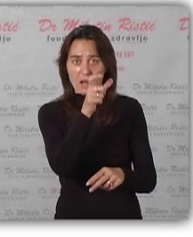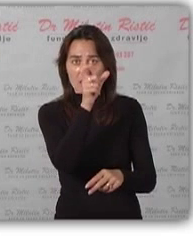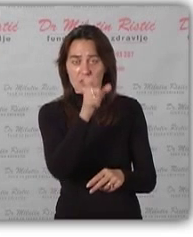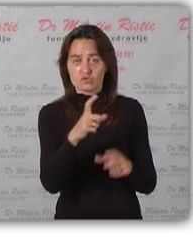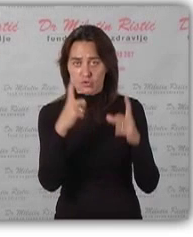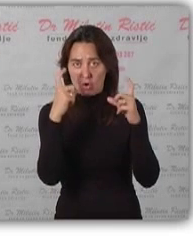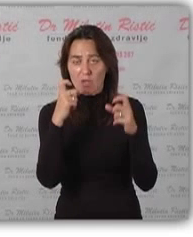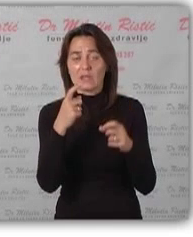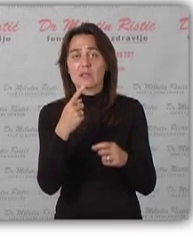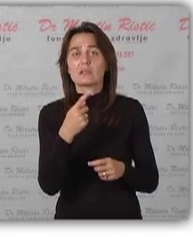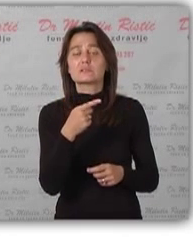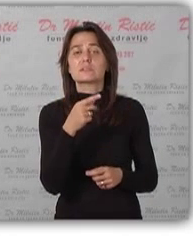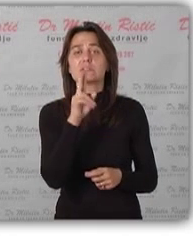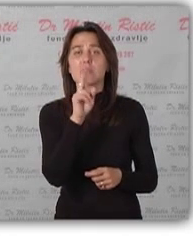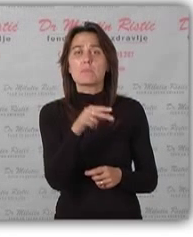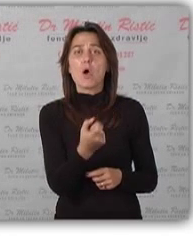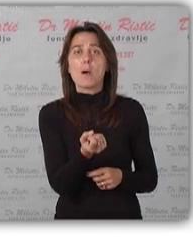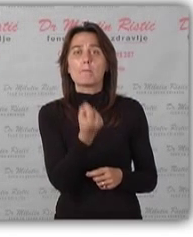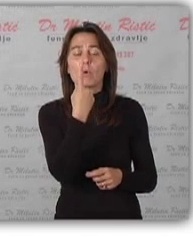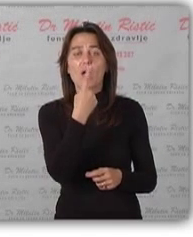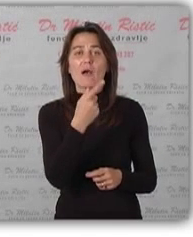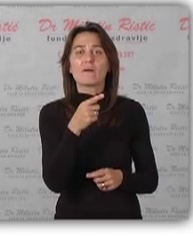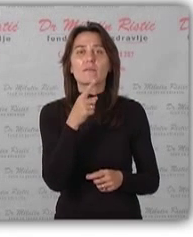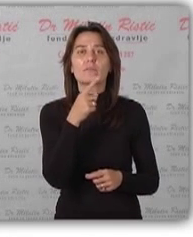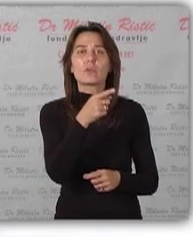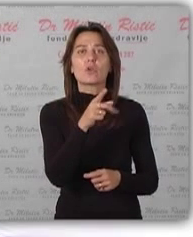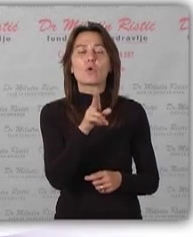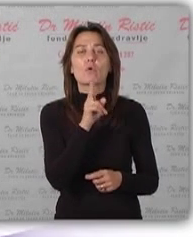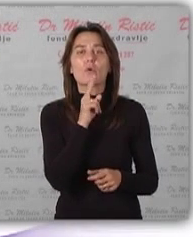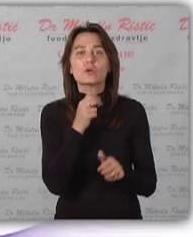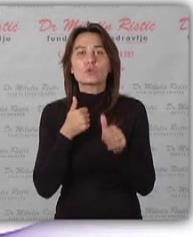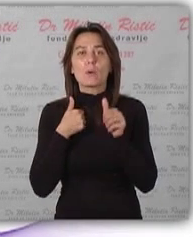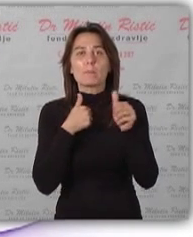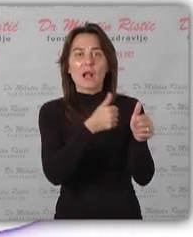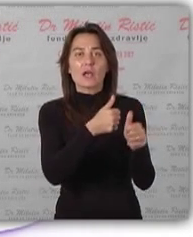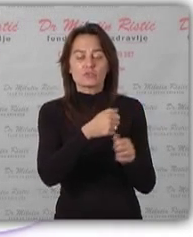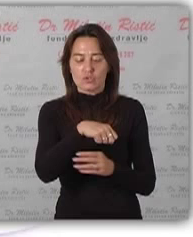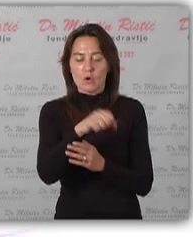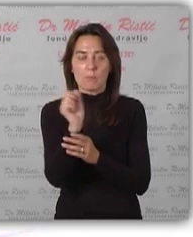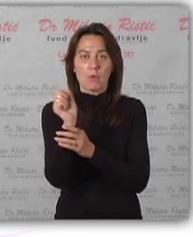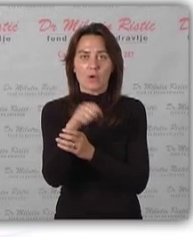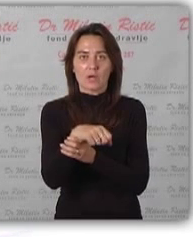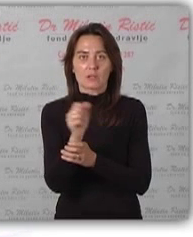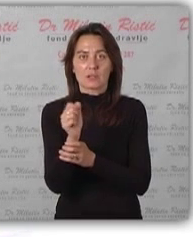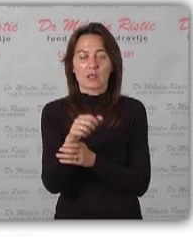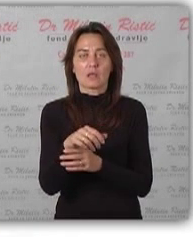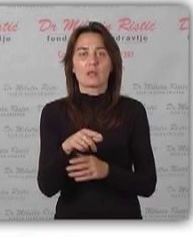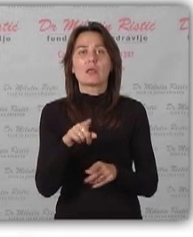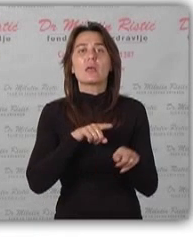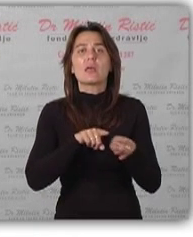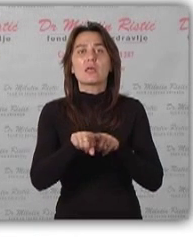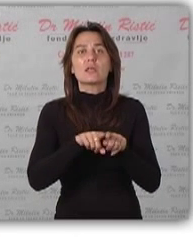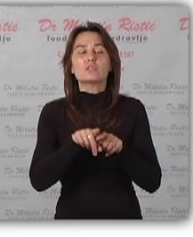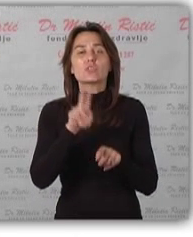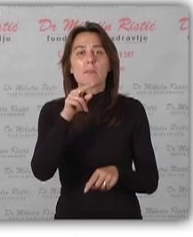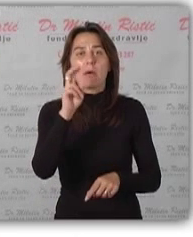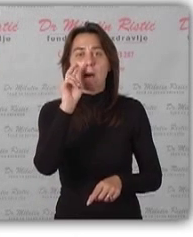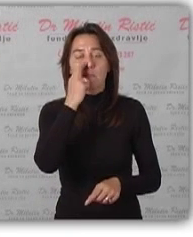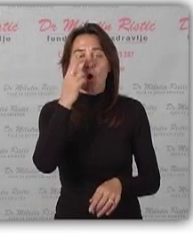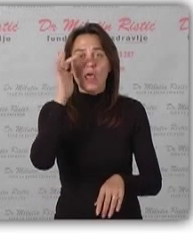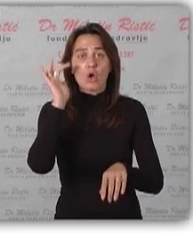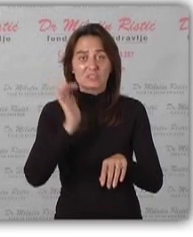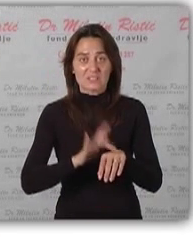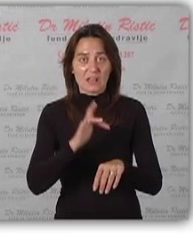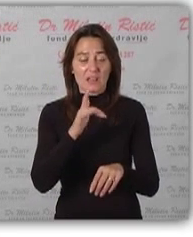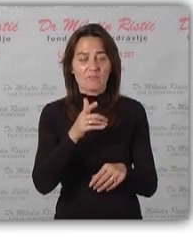kliničkoj slici imamo pojavu krepitacija zvučnog fenomena kojim su praćeni pokreti u artrotičnom zglobu. Takođe,